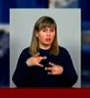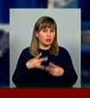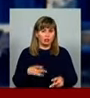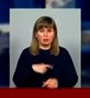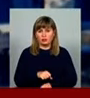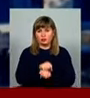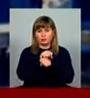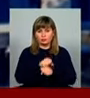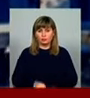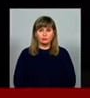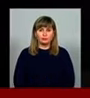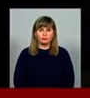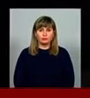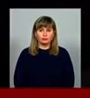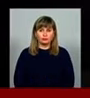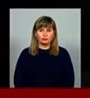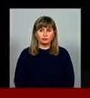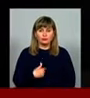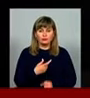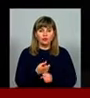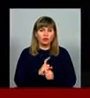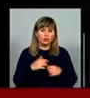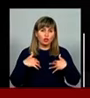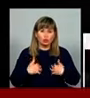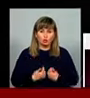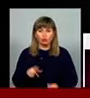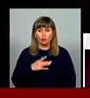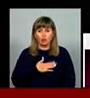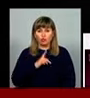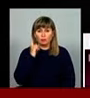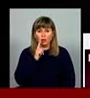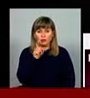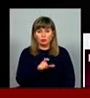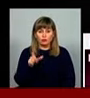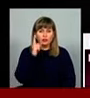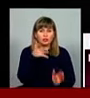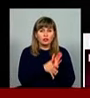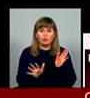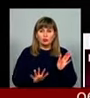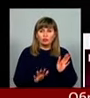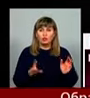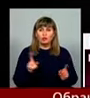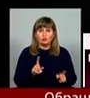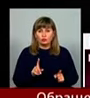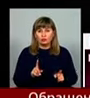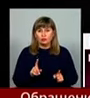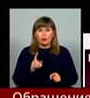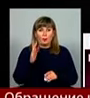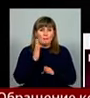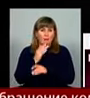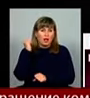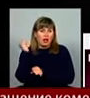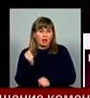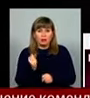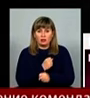провокации. Мне очень грустно от того, что наша молодежь не понимает, что палками и драками